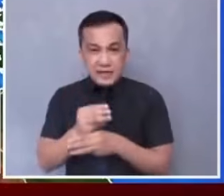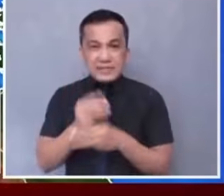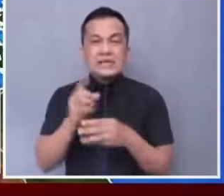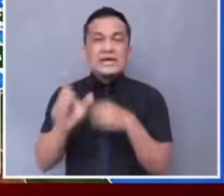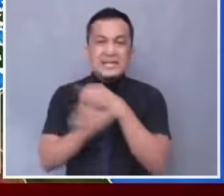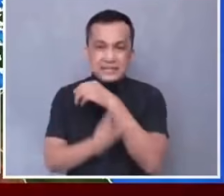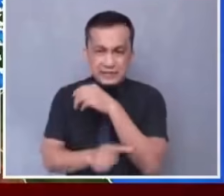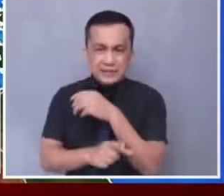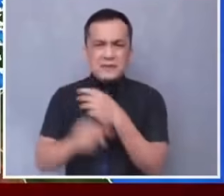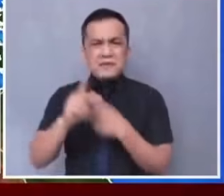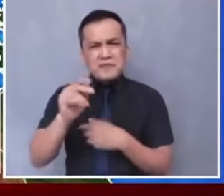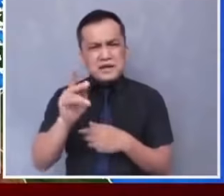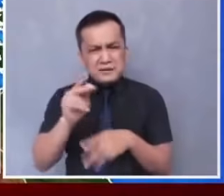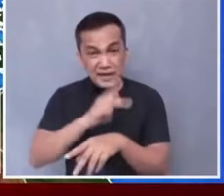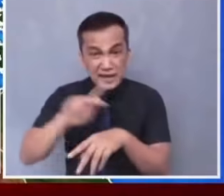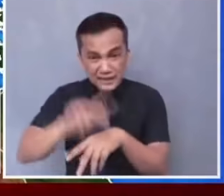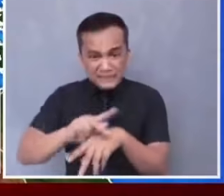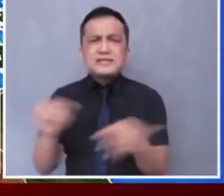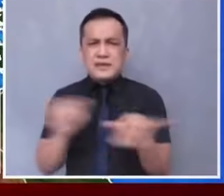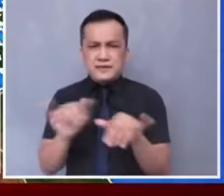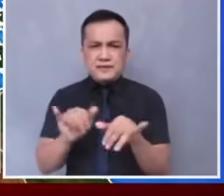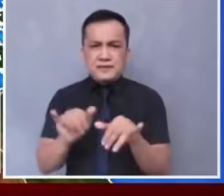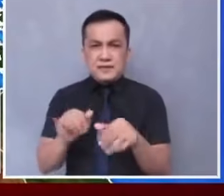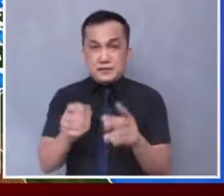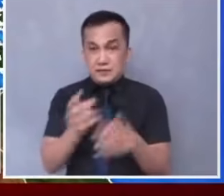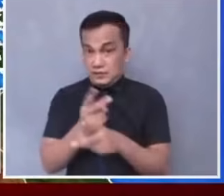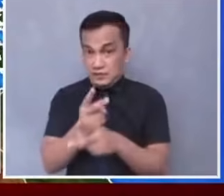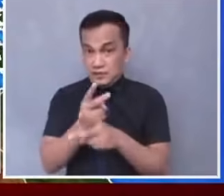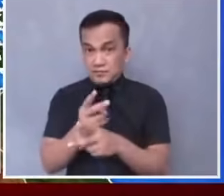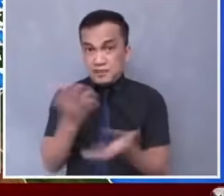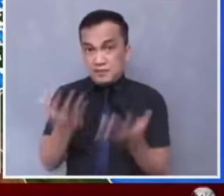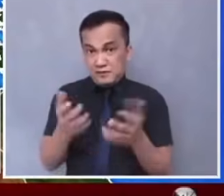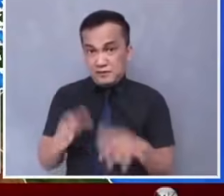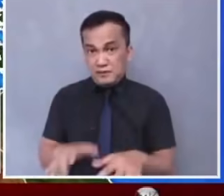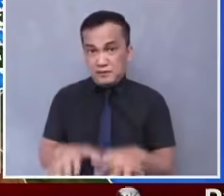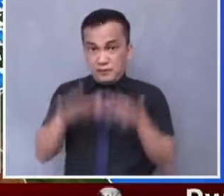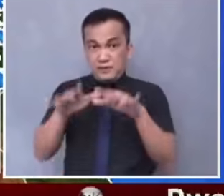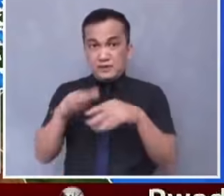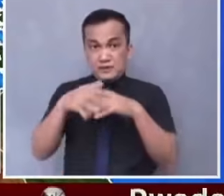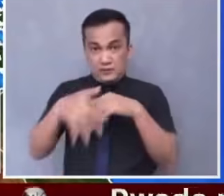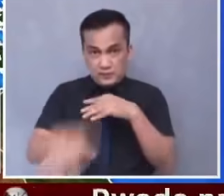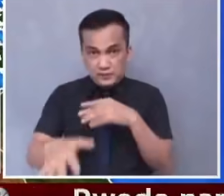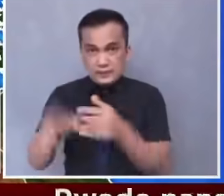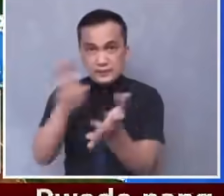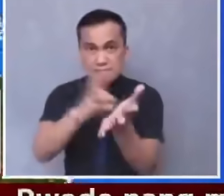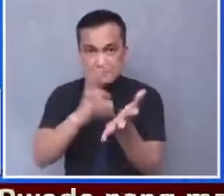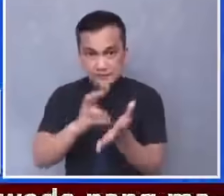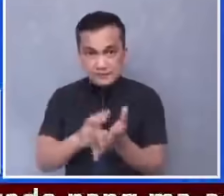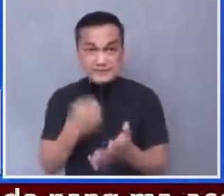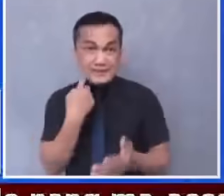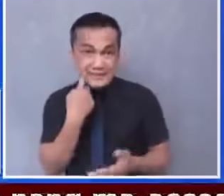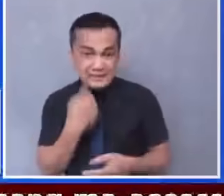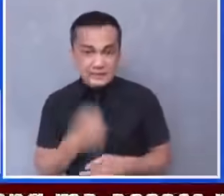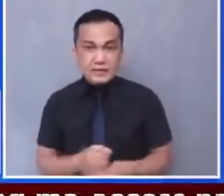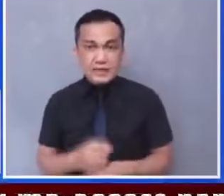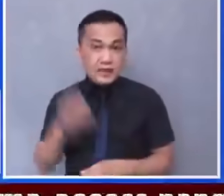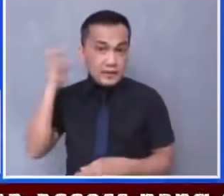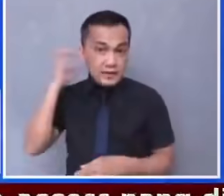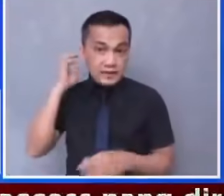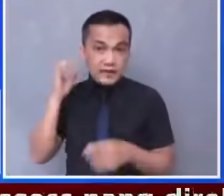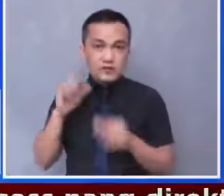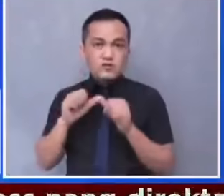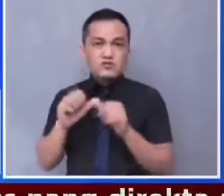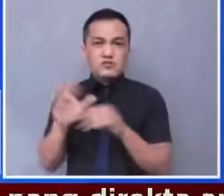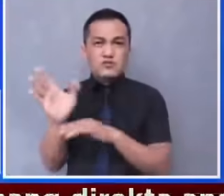Panay. Mag-ingat dahil mataas ang banta ng pagbaha at pagguho ng lupa sa mga naturang lugar. Sa Mindanao, uulan po bukas sa